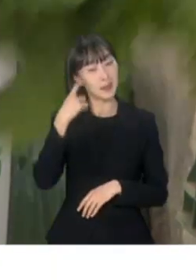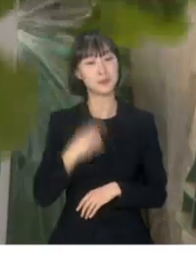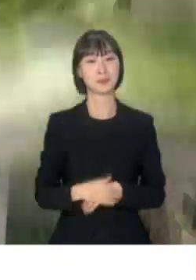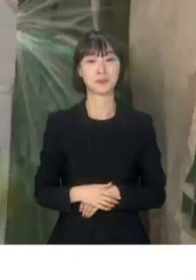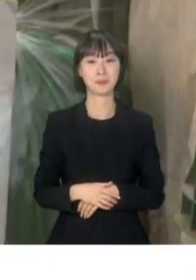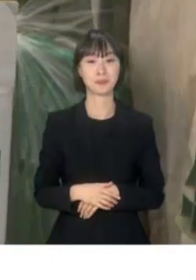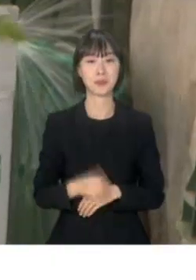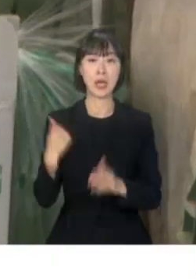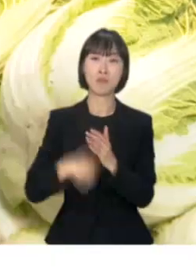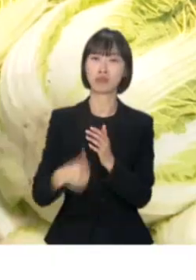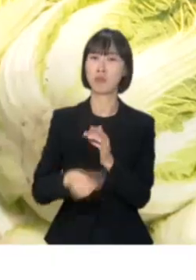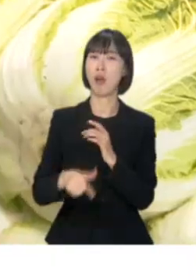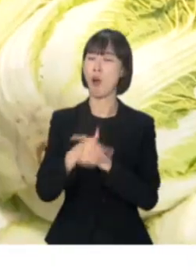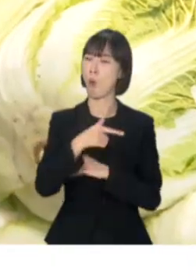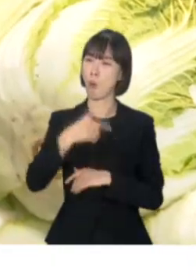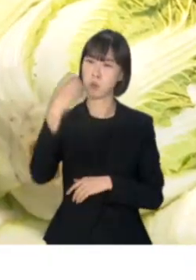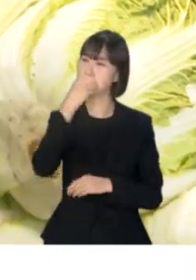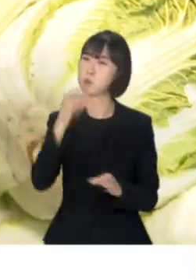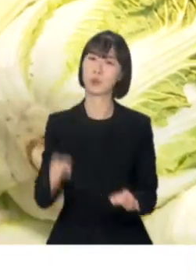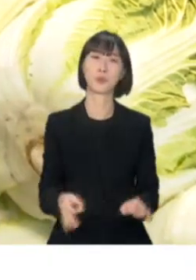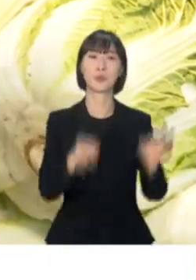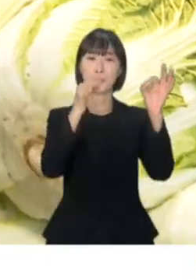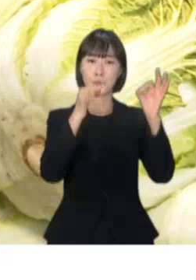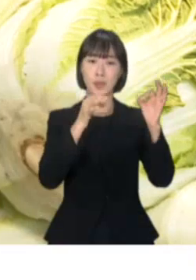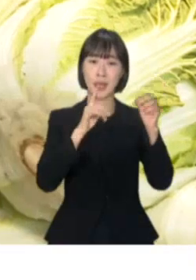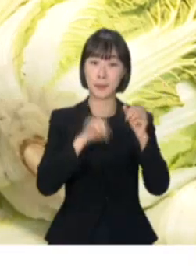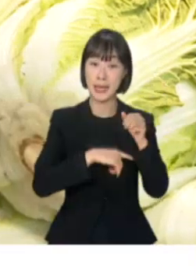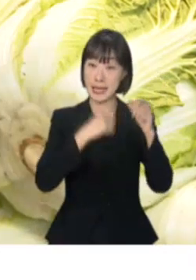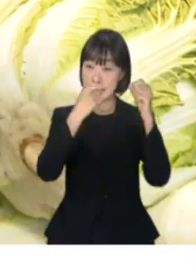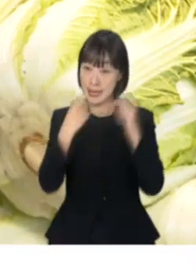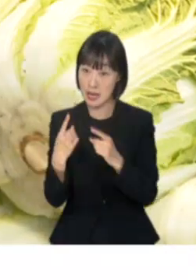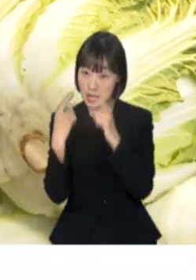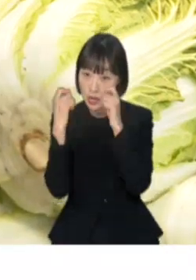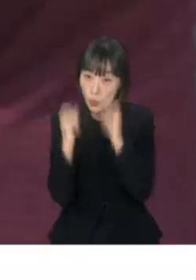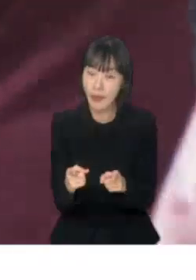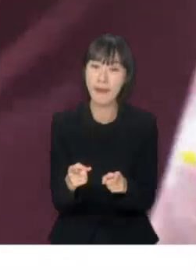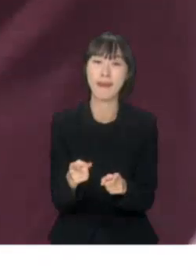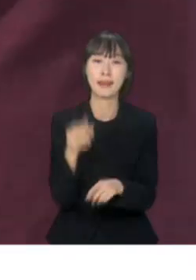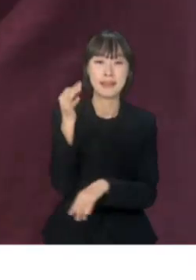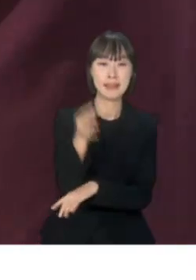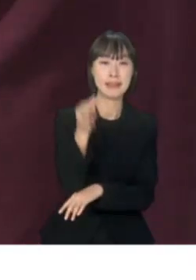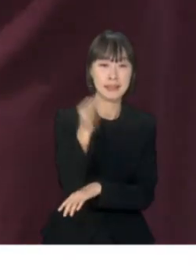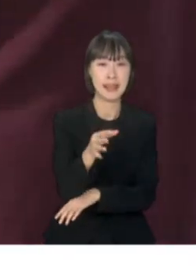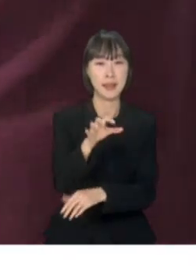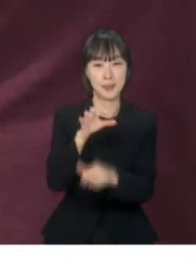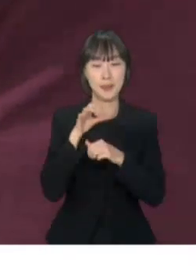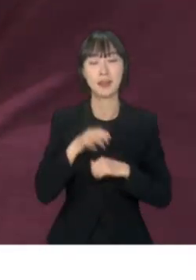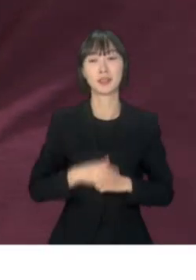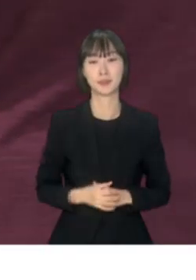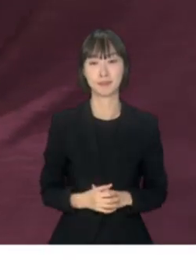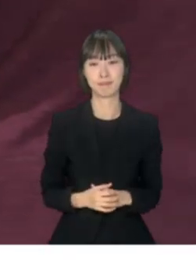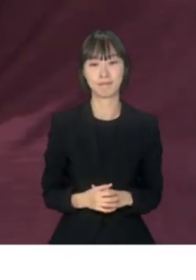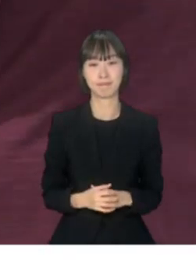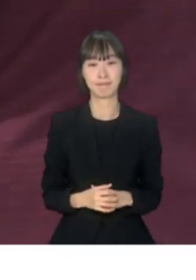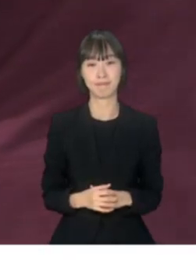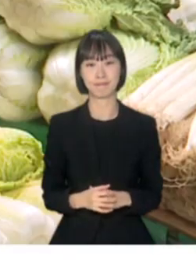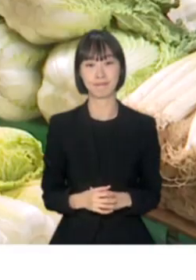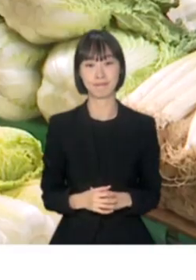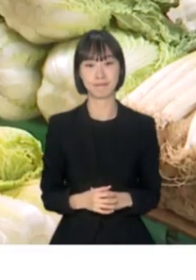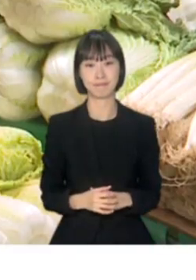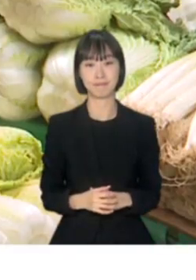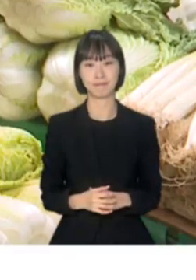물가가 올라도 너무 많이 오르니까 그래도 세일할 때마다 그걸